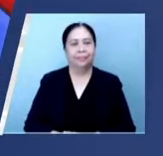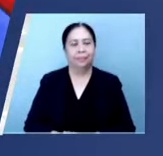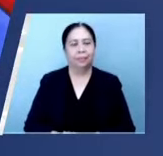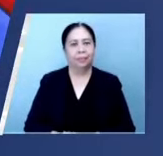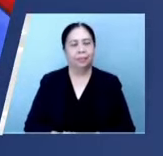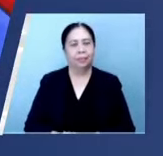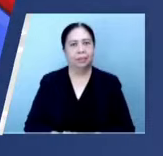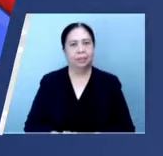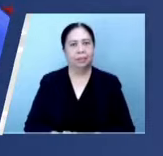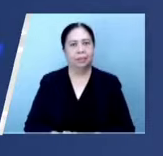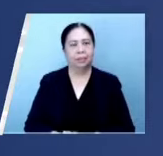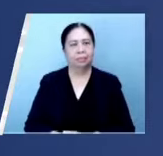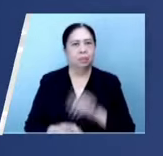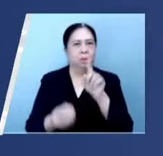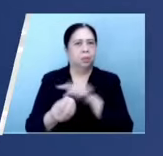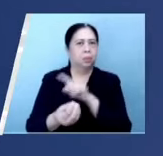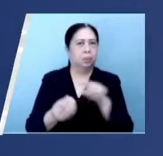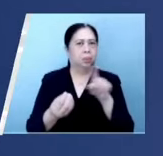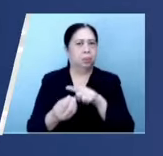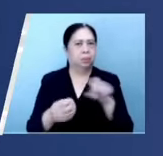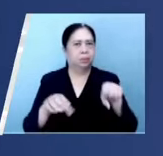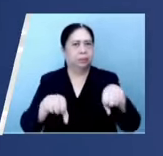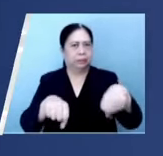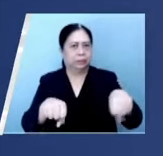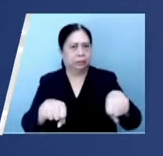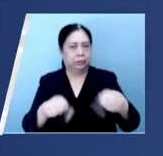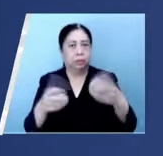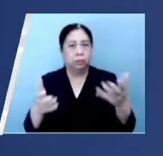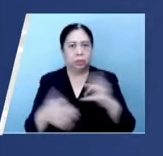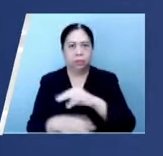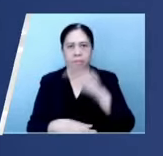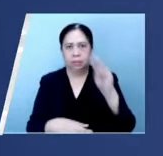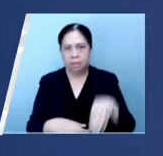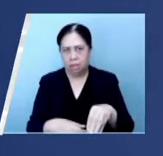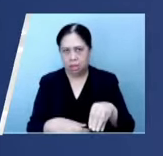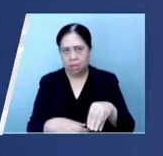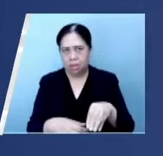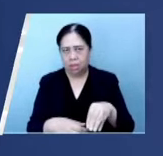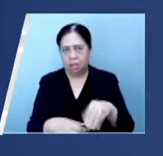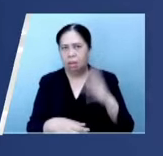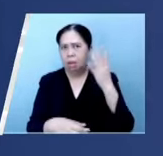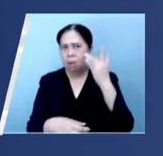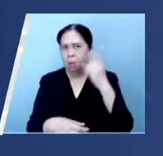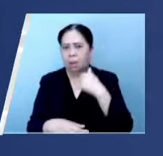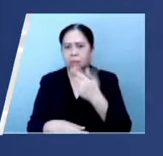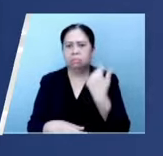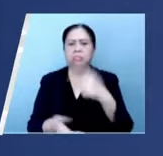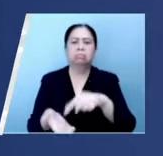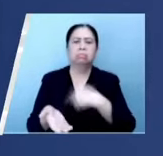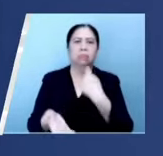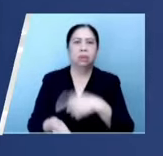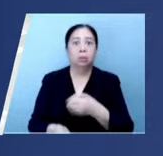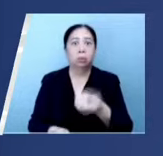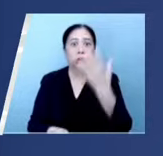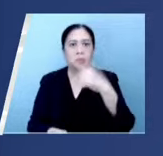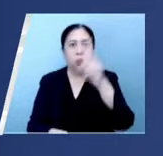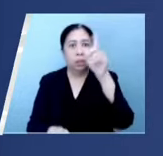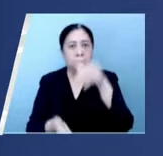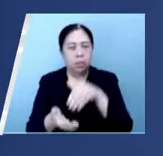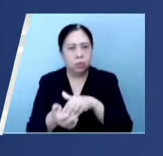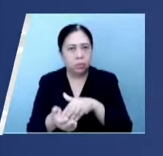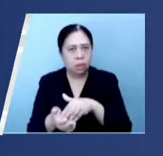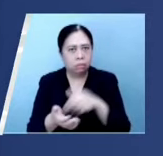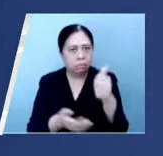Inuulan ng pambabatikos ang isang tricycle driver sa Manila o sa Maynila na naniningil umano na 1,000 piso pamasahe